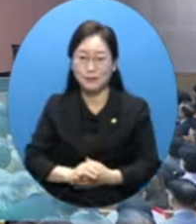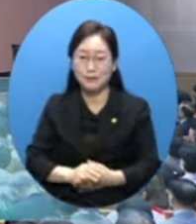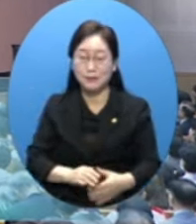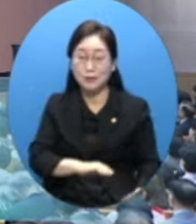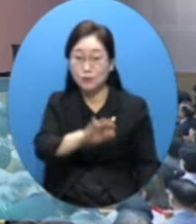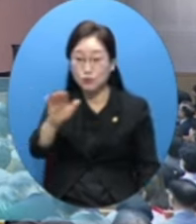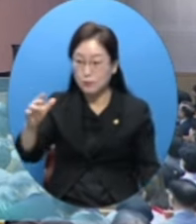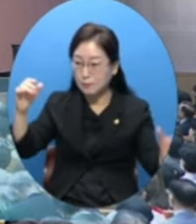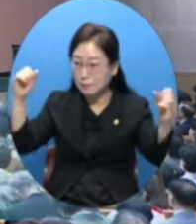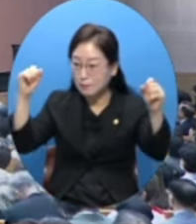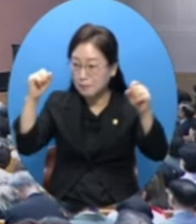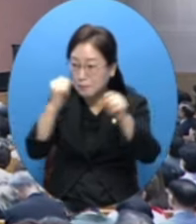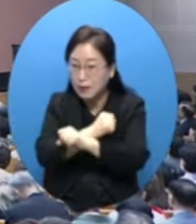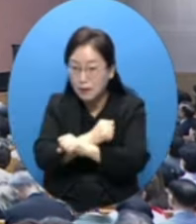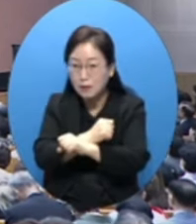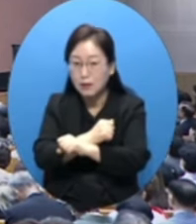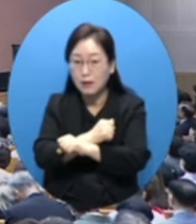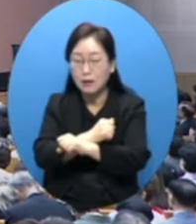파멸로 이끄는